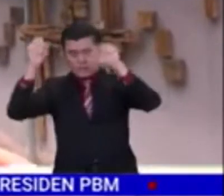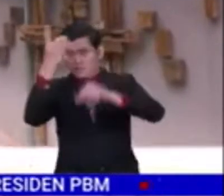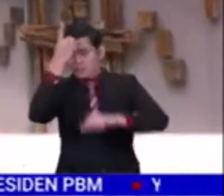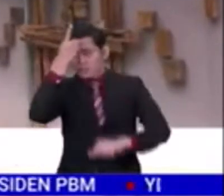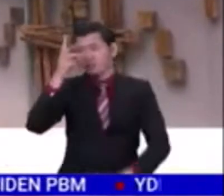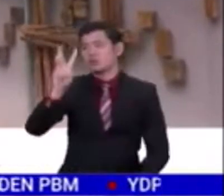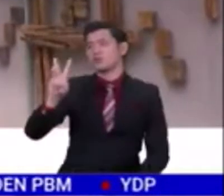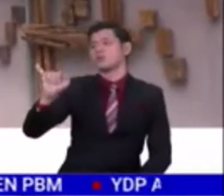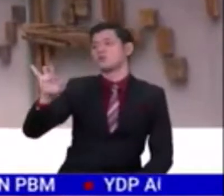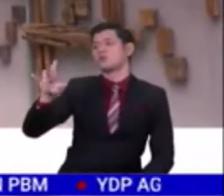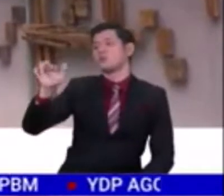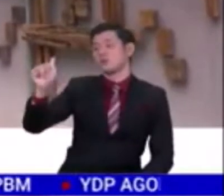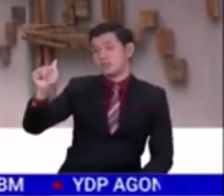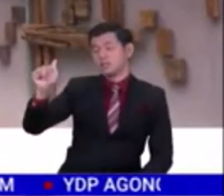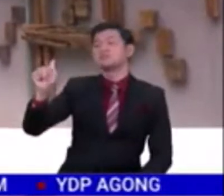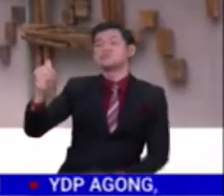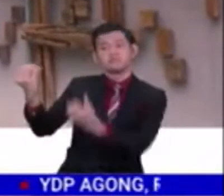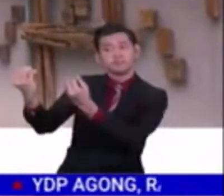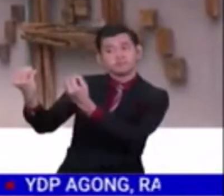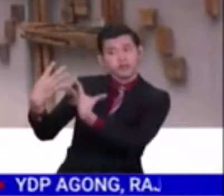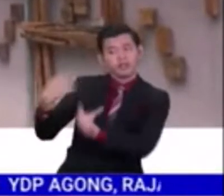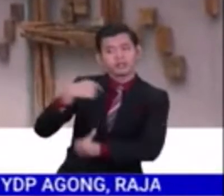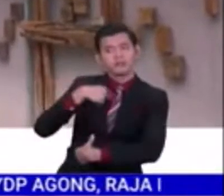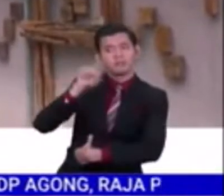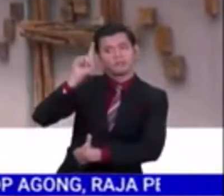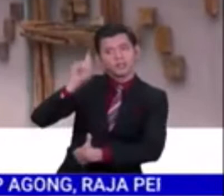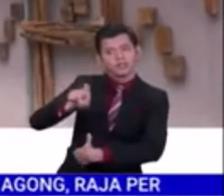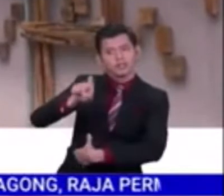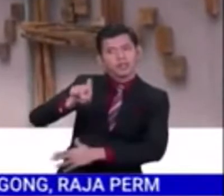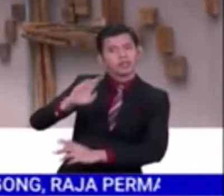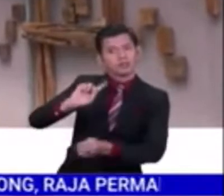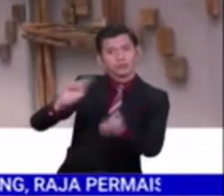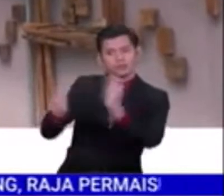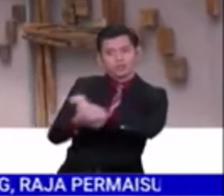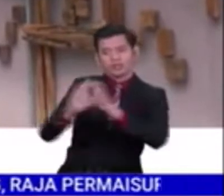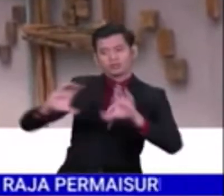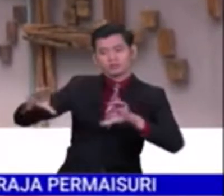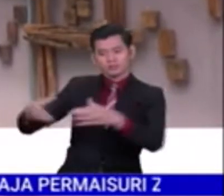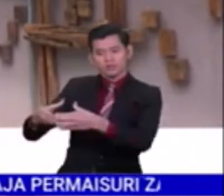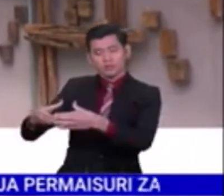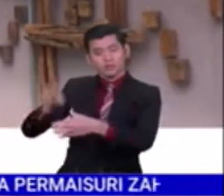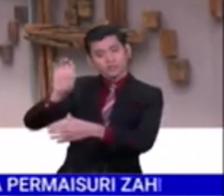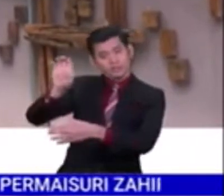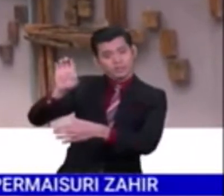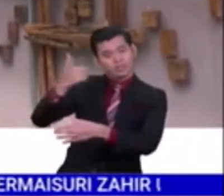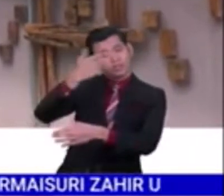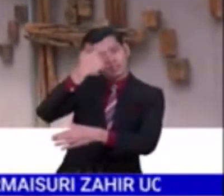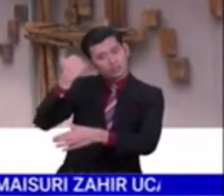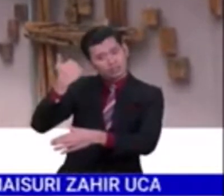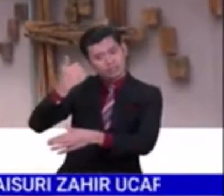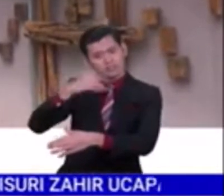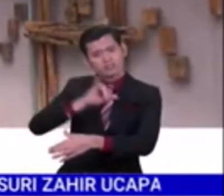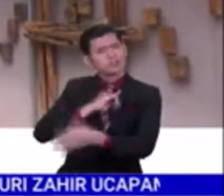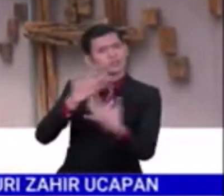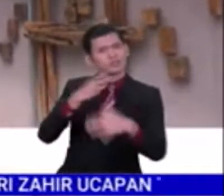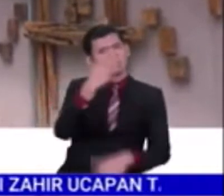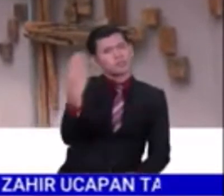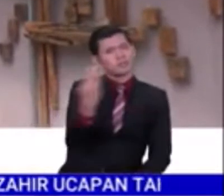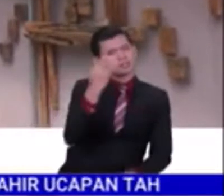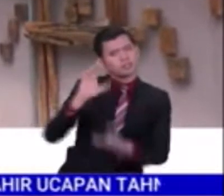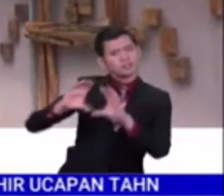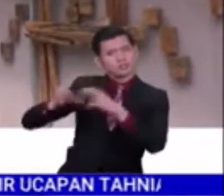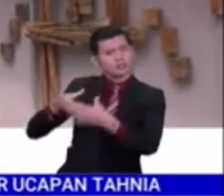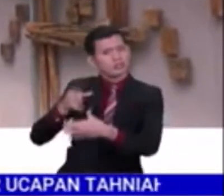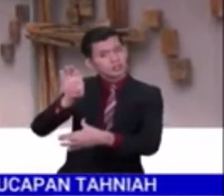suka naik dan dia pun memohon tukshai turun balik kelas I ke naik kelas ini dia punya saya dah biase yang kelas